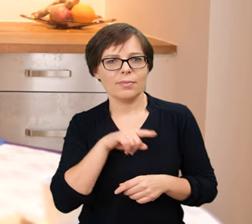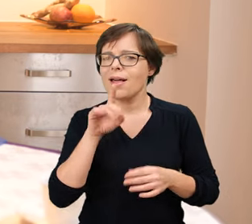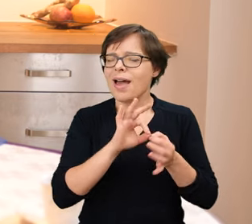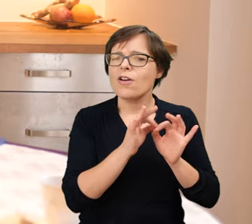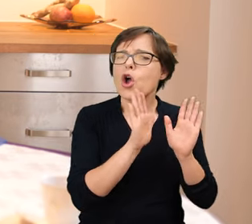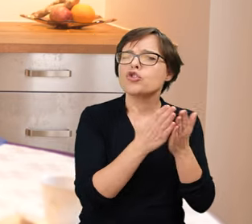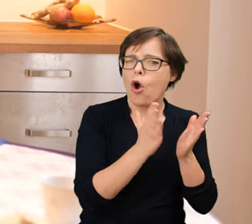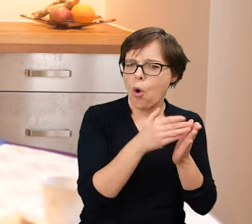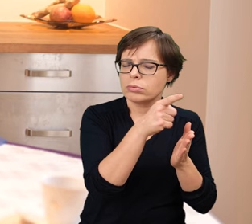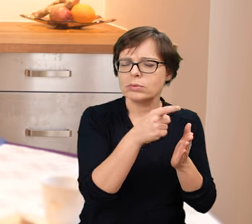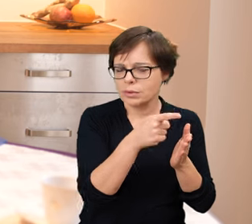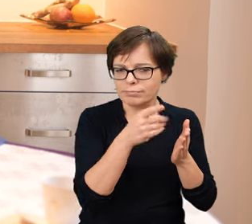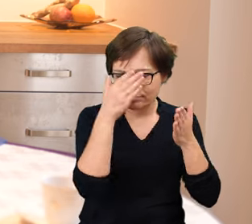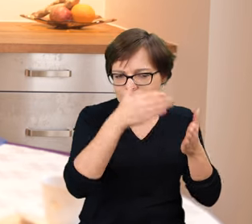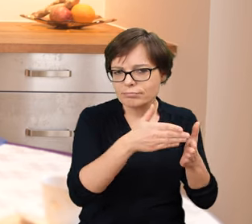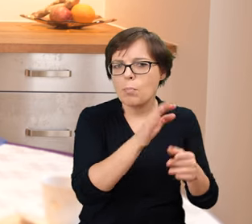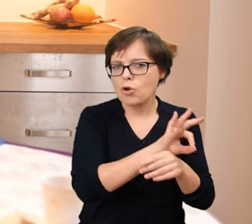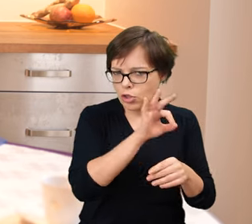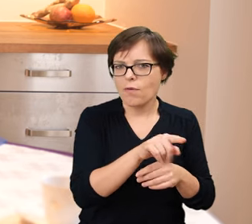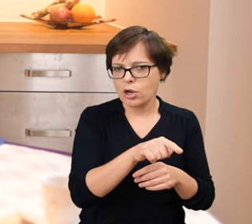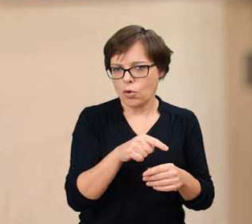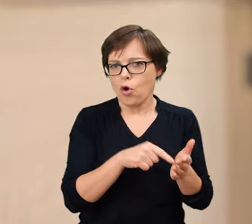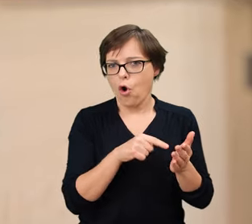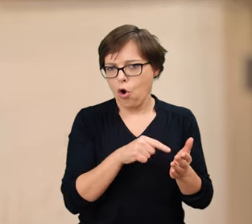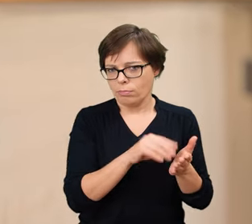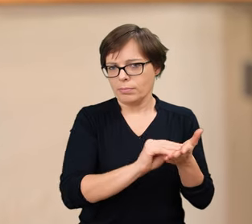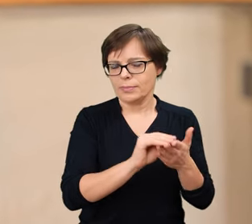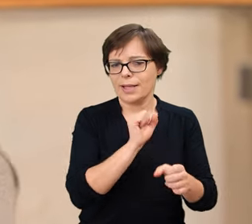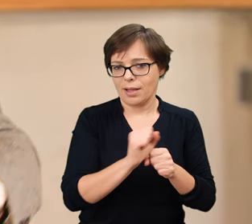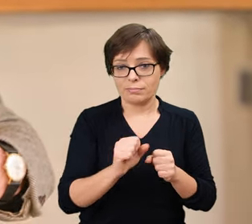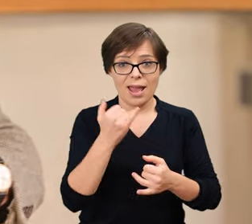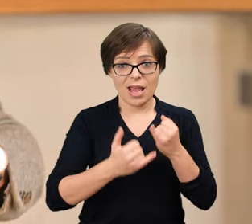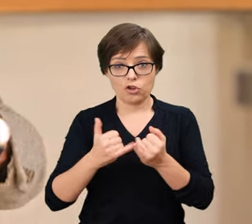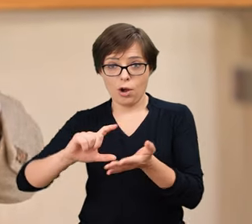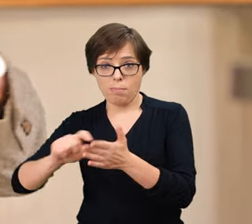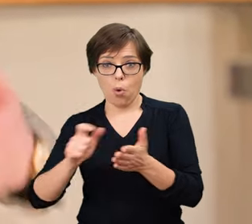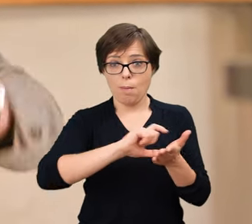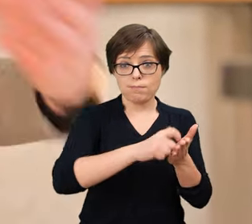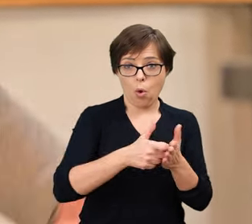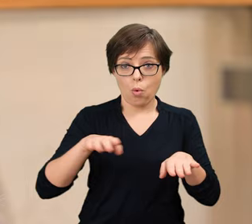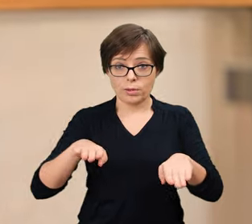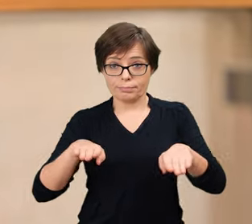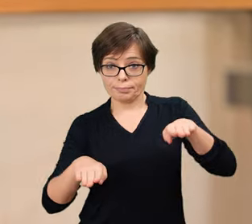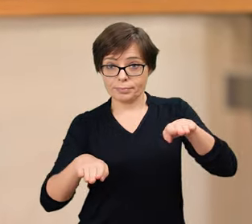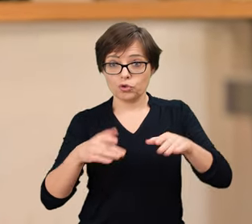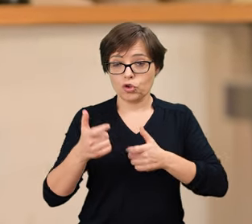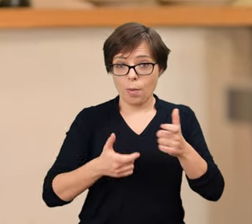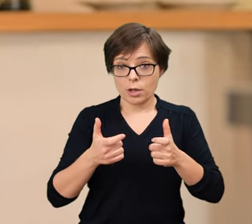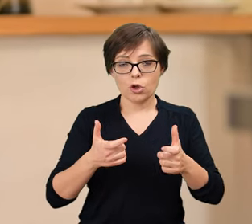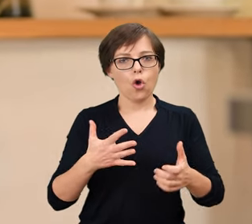mówią. Zmiana poziomów pomieszczeń pozwala mentalnie odgrodzić